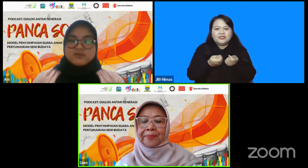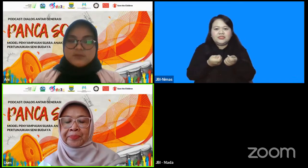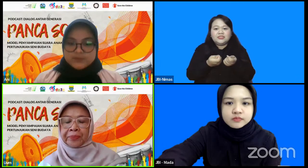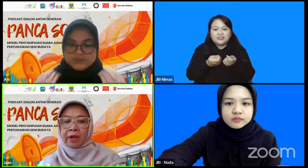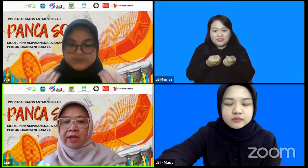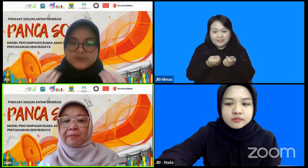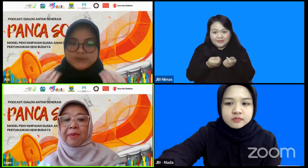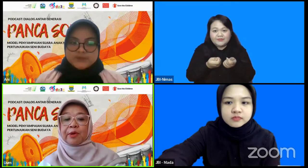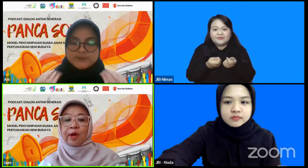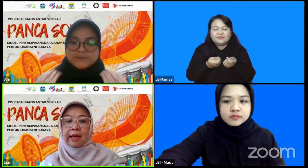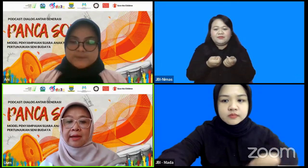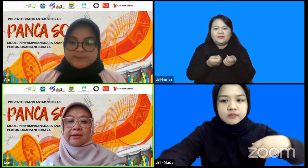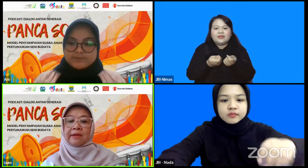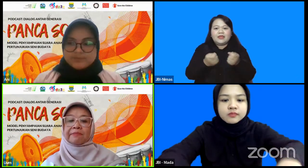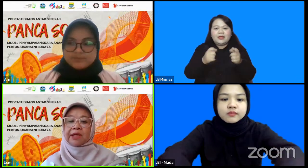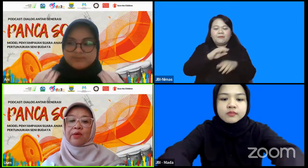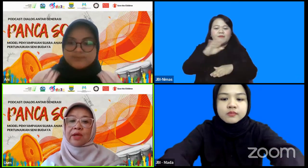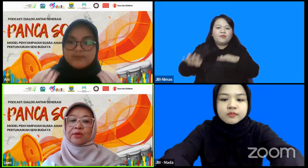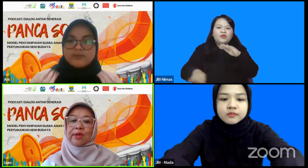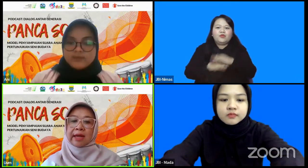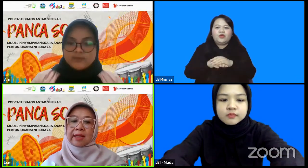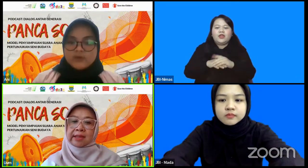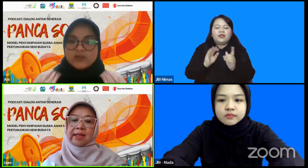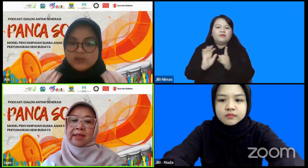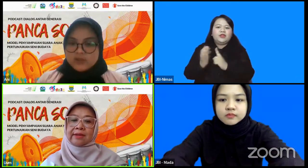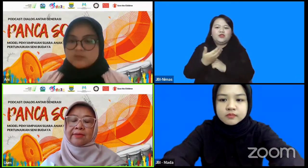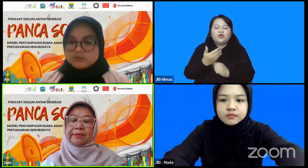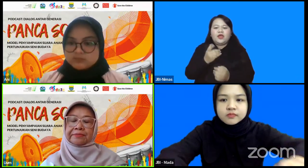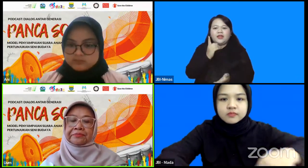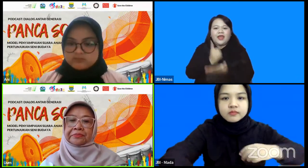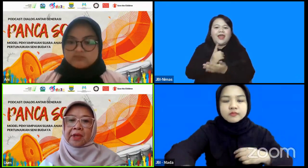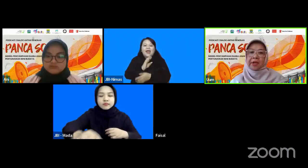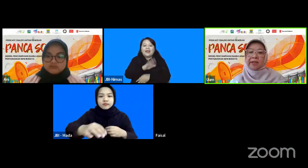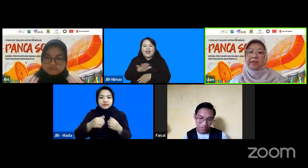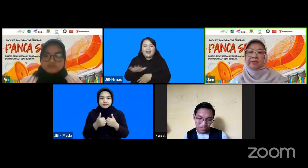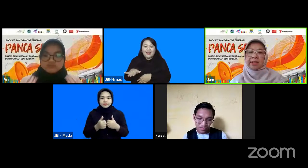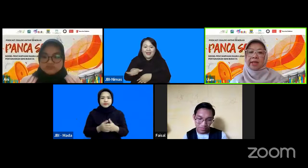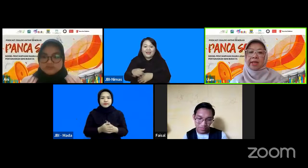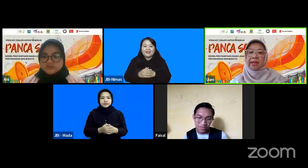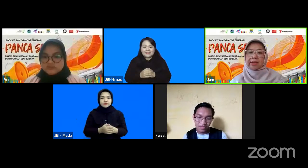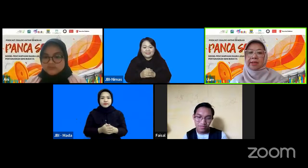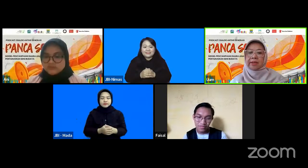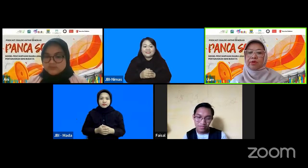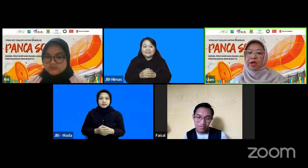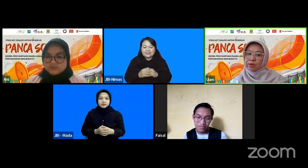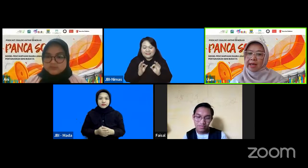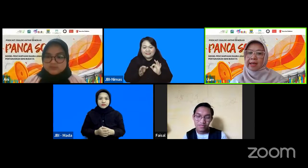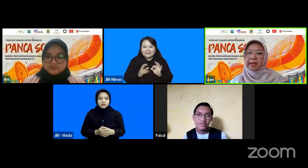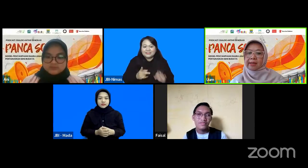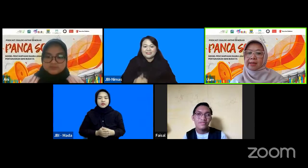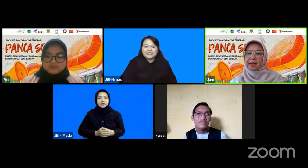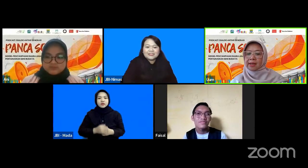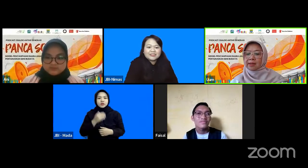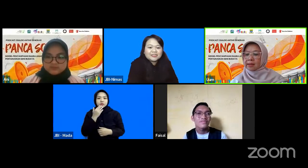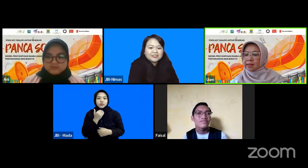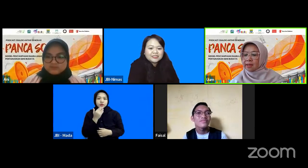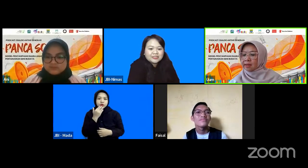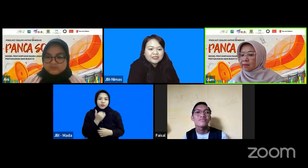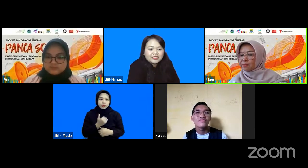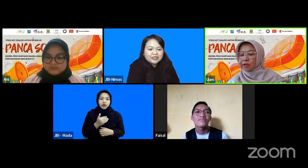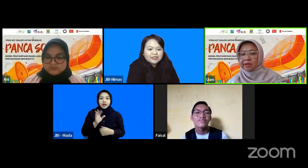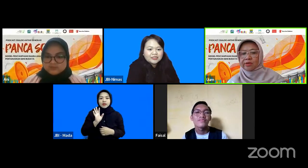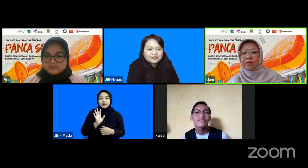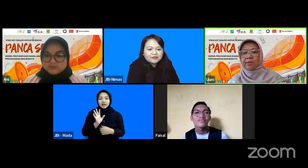mengkoordinasikan ya pemenuhan anak dan perlindungan khusus anak ini gitu. Gitu. Jadi mudah-mudahan